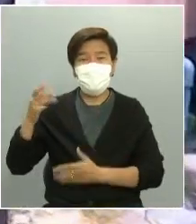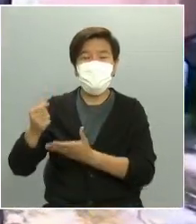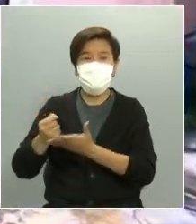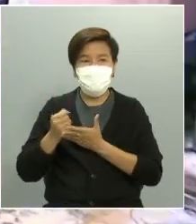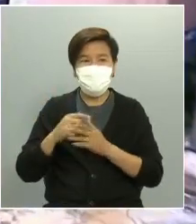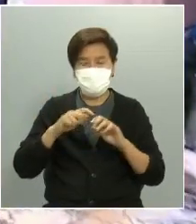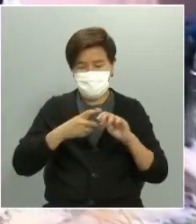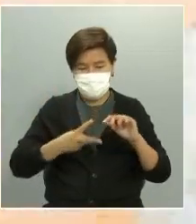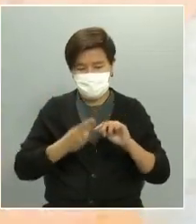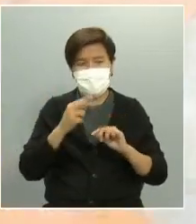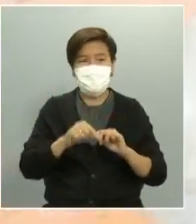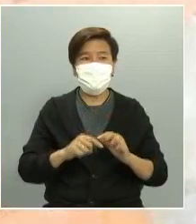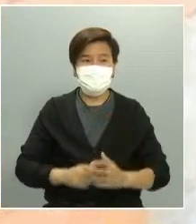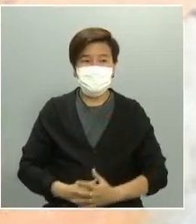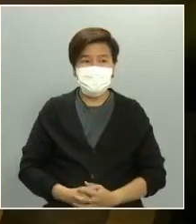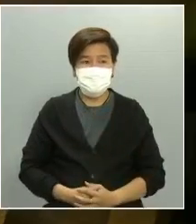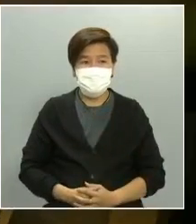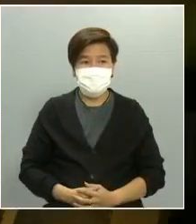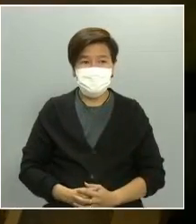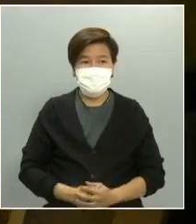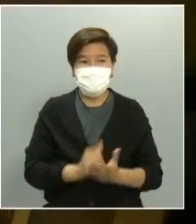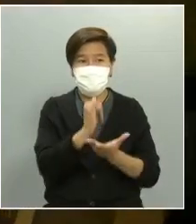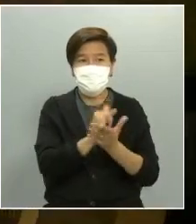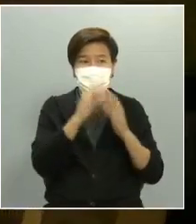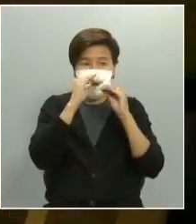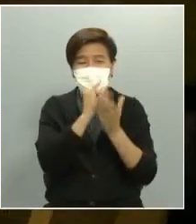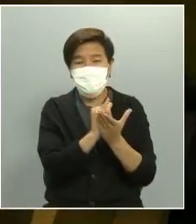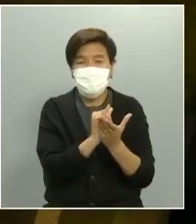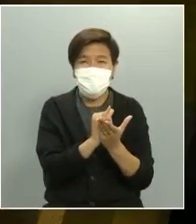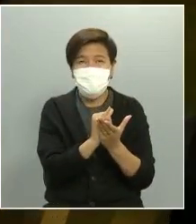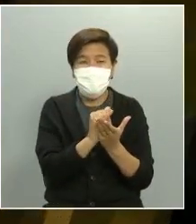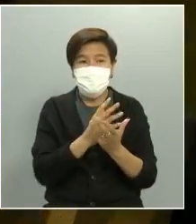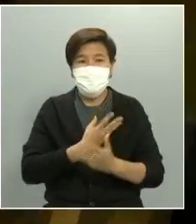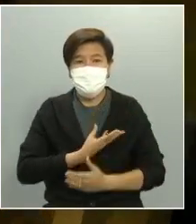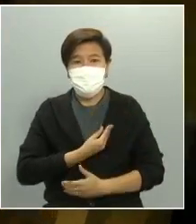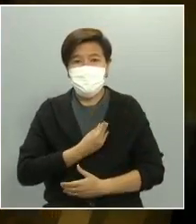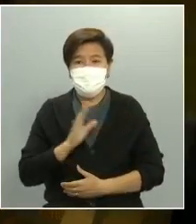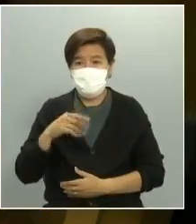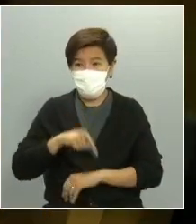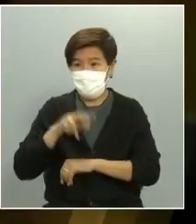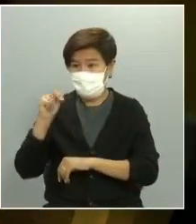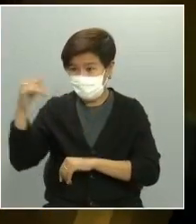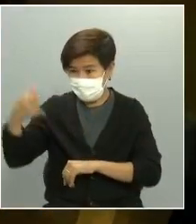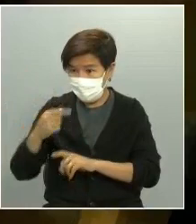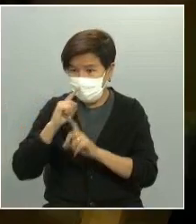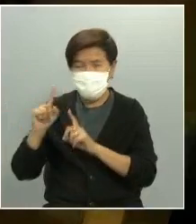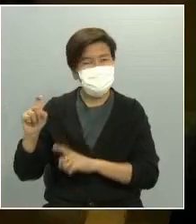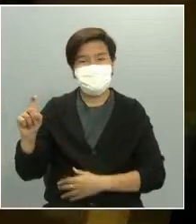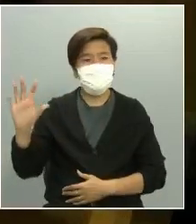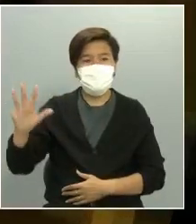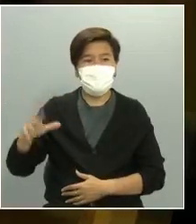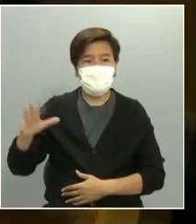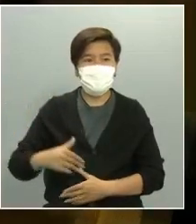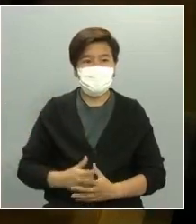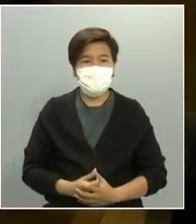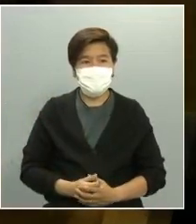ไม่สามารถล็อคบ้านได้แล้วเดี๋ยวไปตัดกุญแจเขานี่นอนหวาดระแวงทั้งคืนพยายามจะขอเจรจาหน้าที่ผ่านมาแต่ไม่สำเร็จจริงๆมักจะ